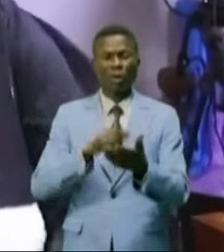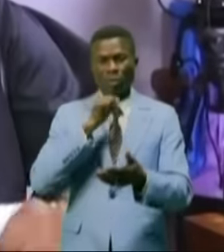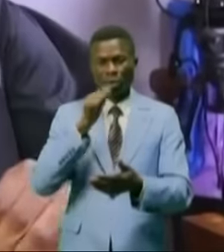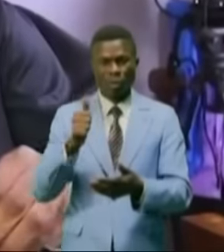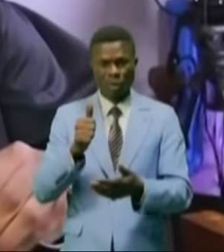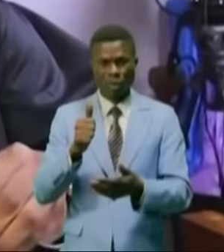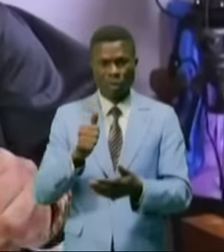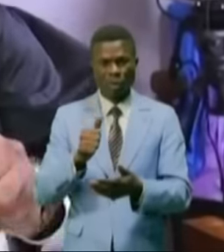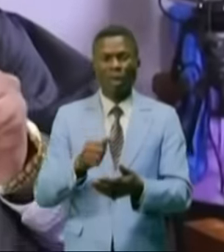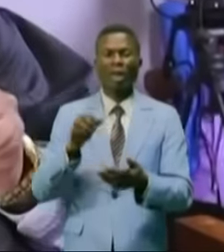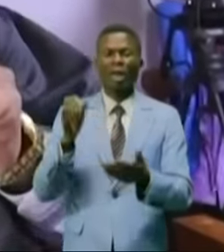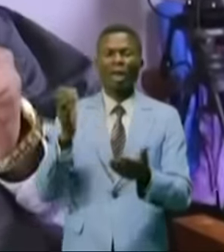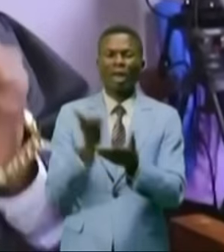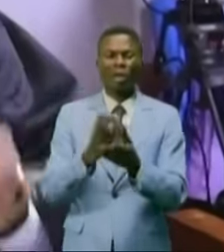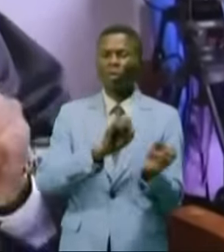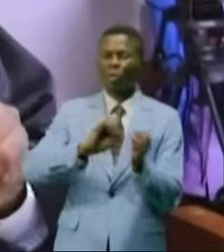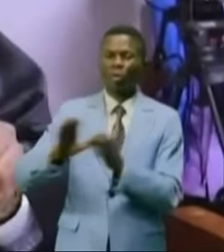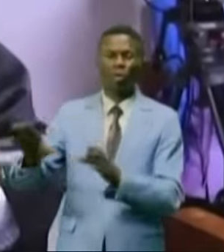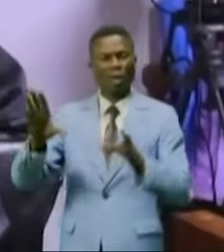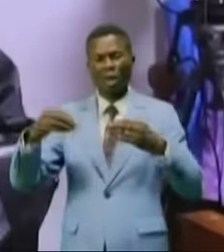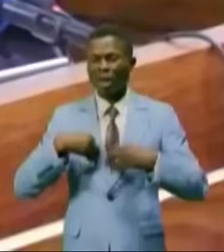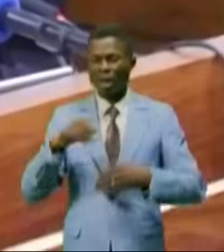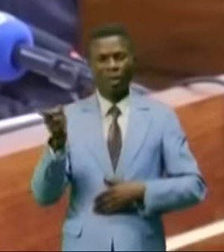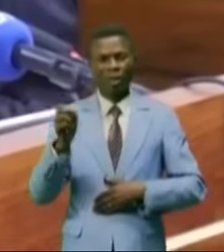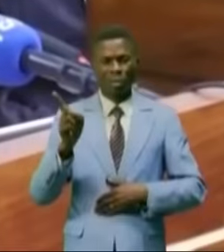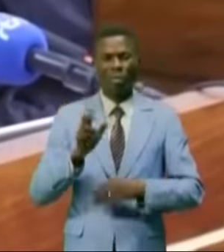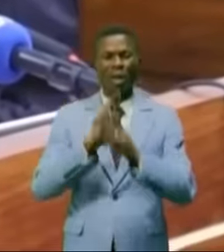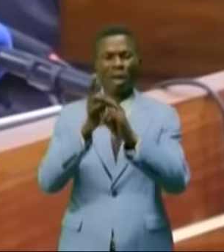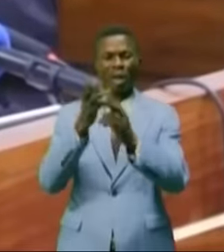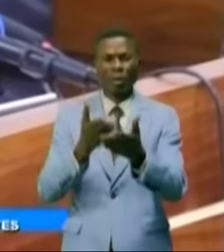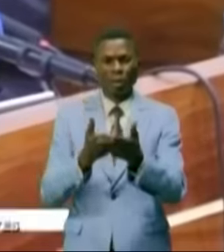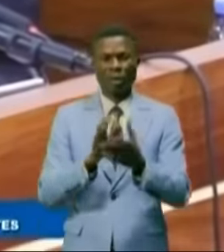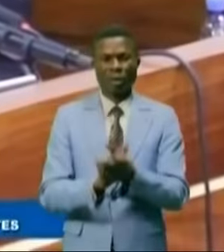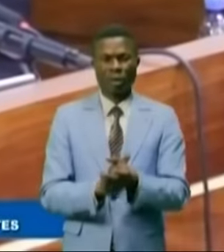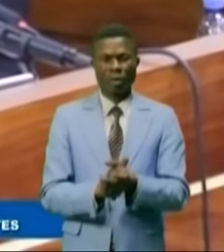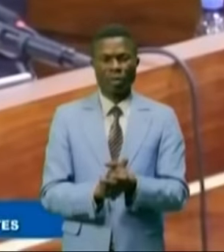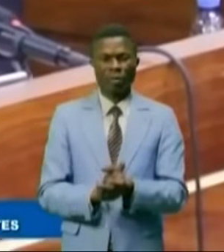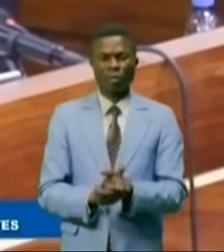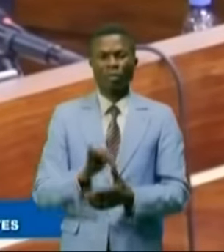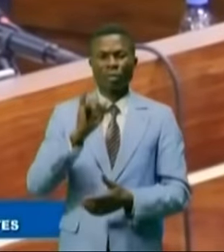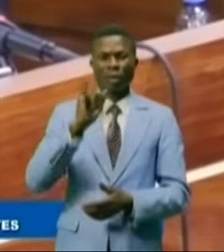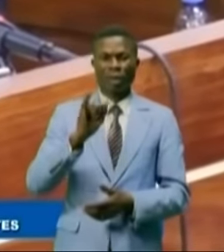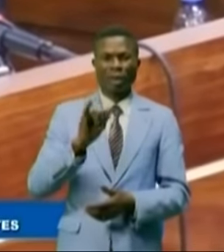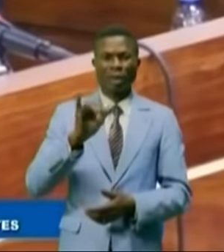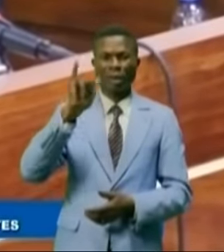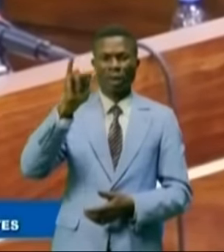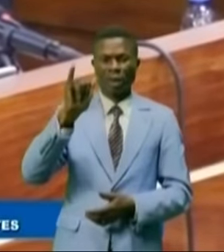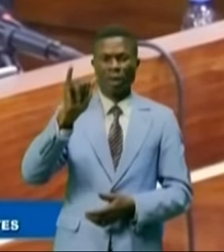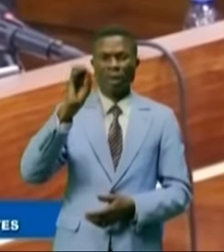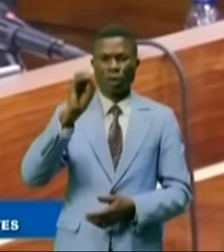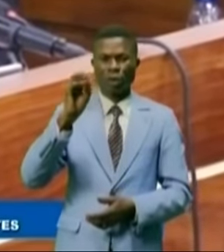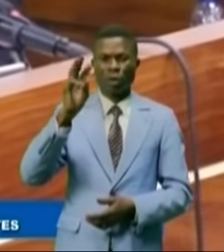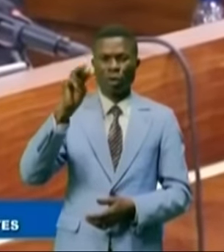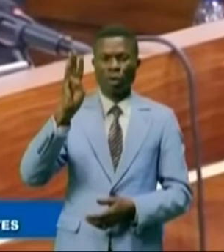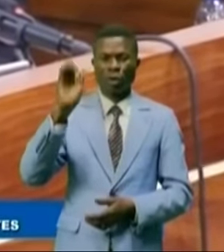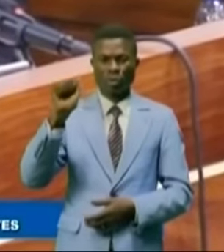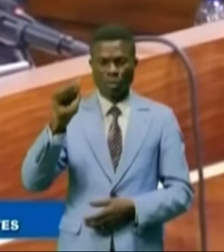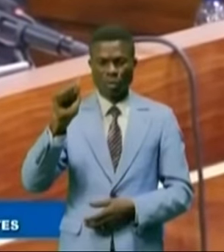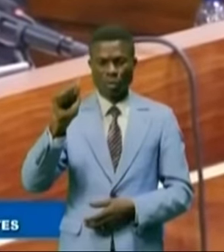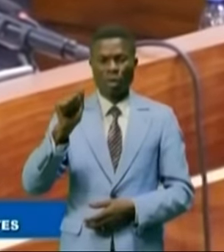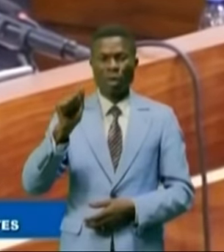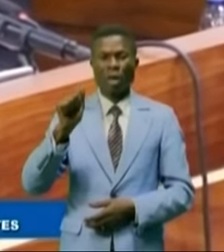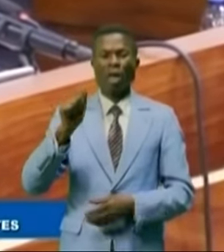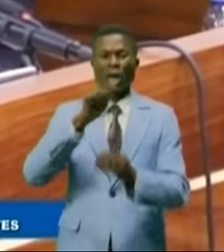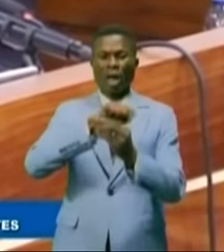été rejetées par la Cour des comptes. Le mis en cause Liombo Bosengué et Johnny Gaudier, comptable public principal,